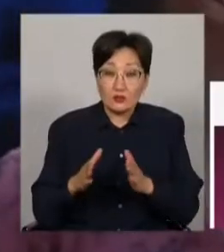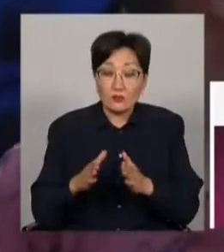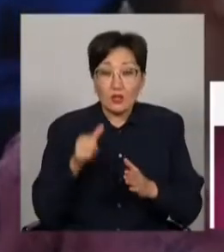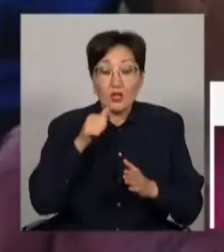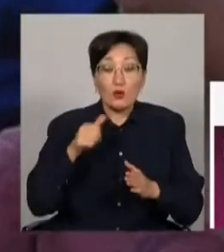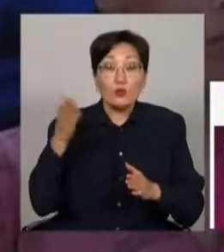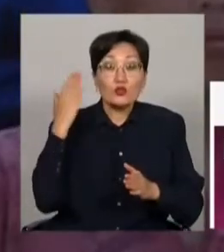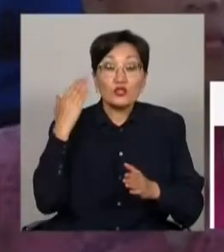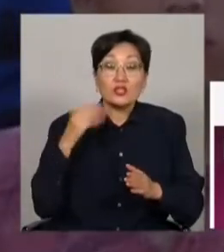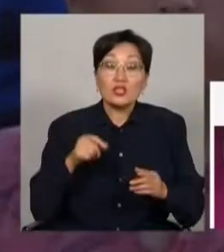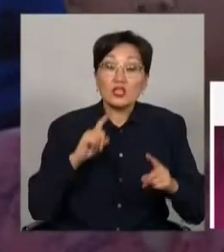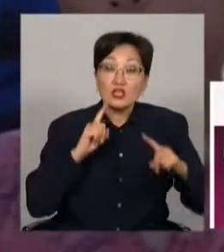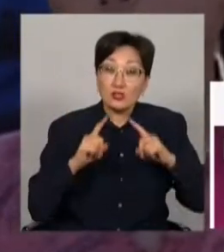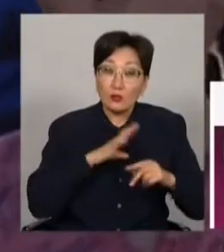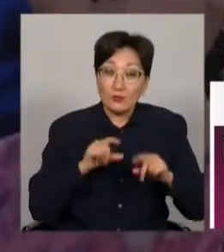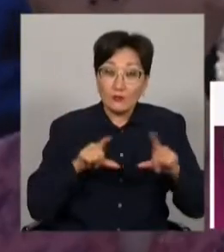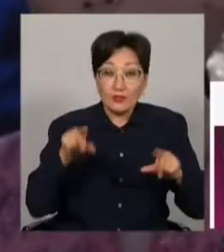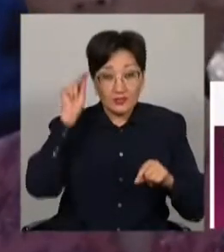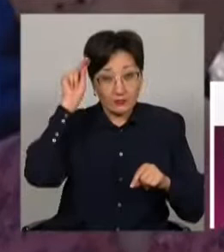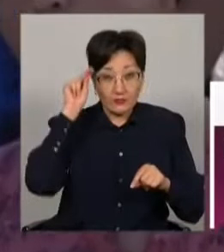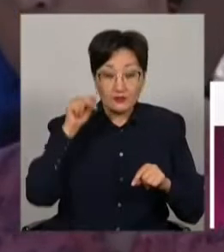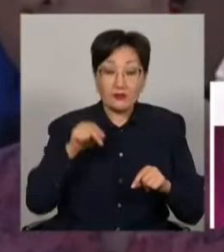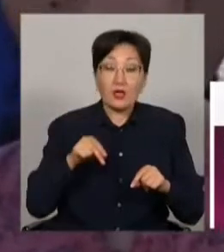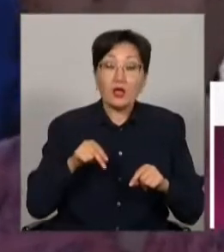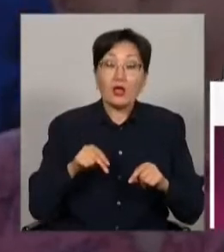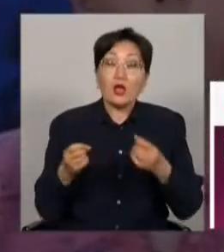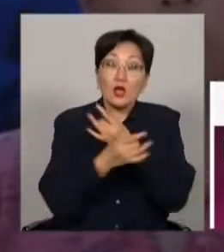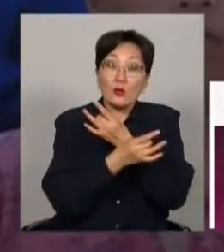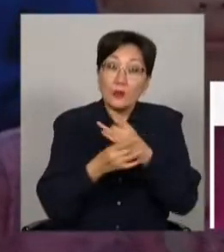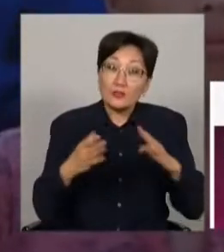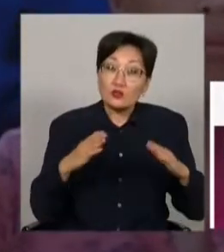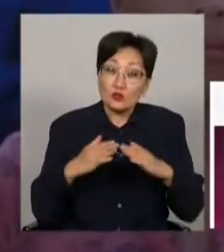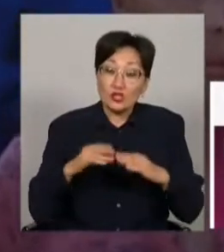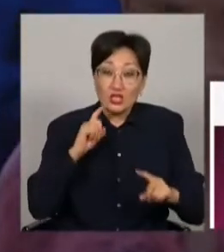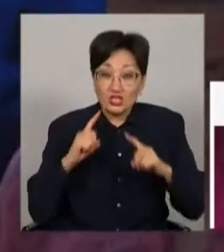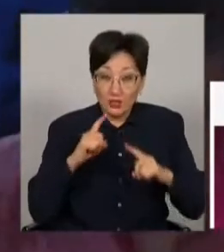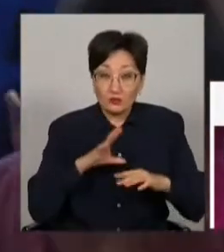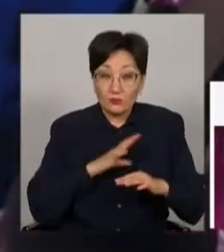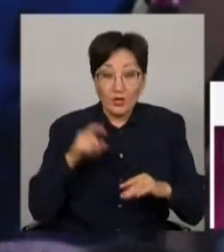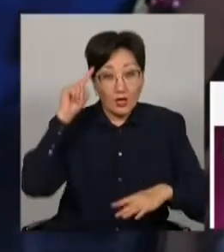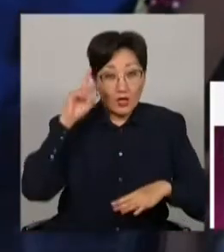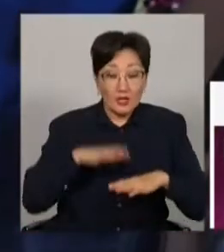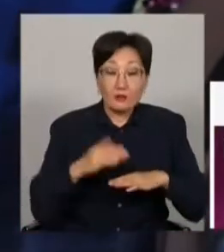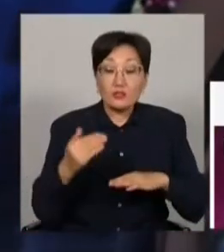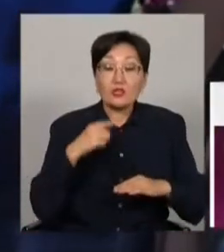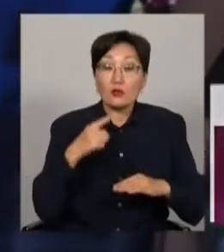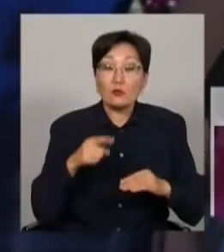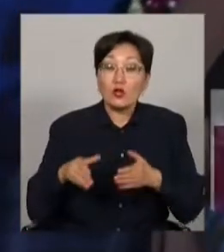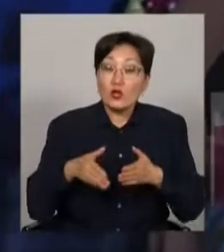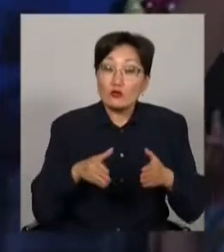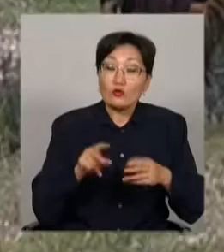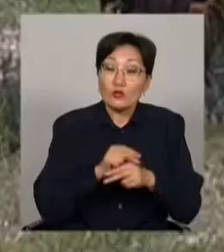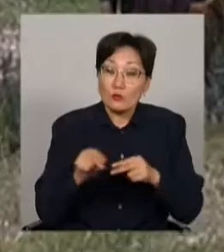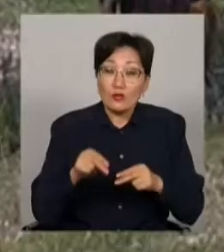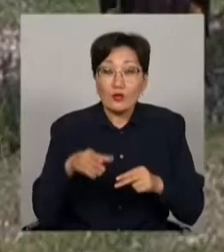жиналыс болды, осы мектепте де, жаңағы мәдениет үйінде де, сол кезде де әкімшілік айтты, жолда салып береміз,